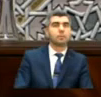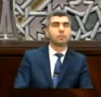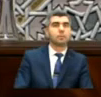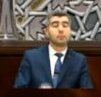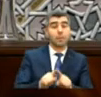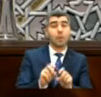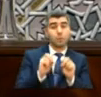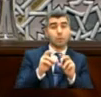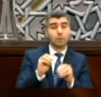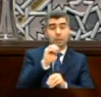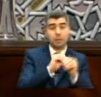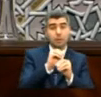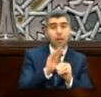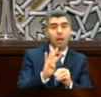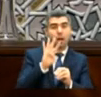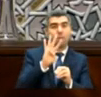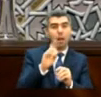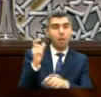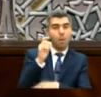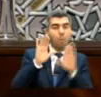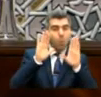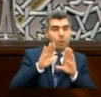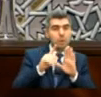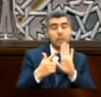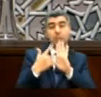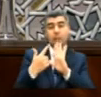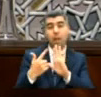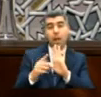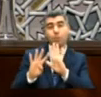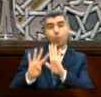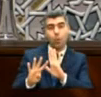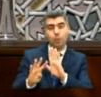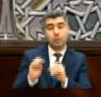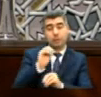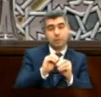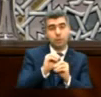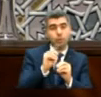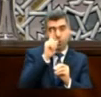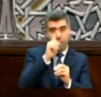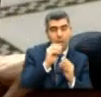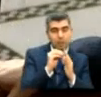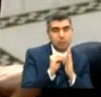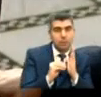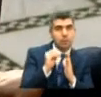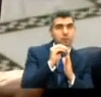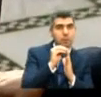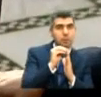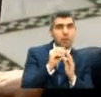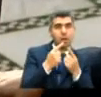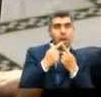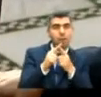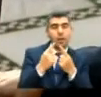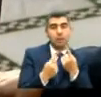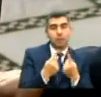تأهل وتفتح 4 المساجد، 7 سعود في طور التأهيل، و4 في اعداد دراسات